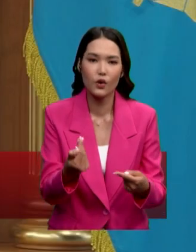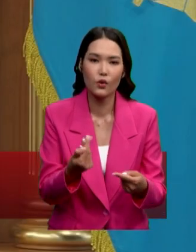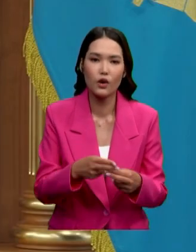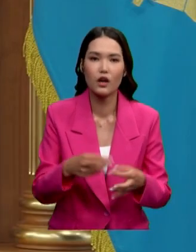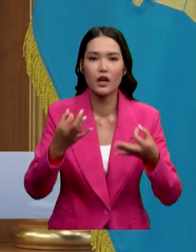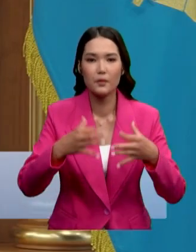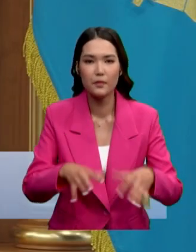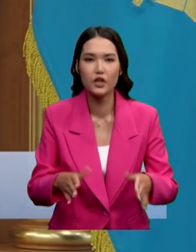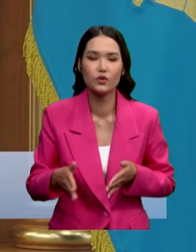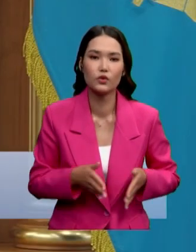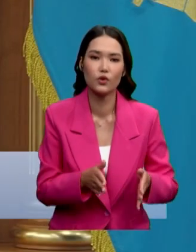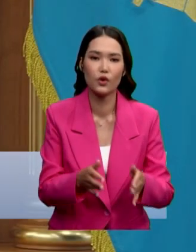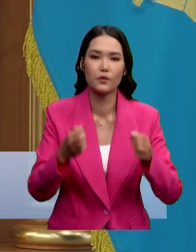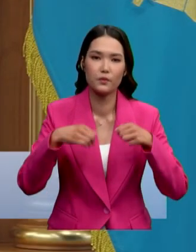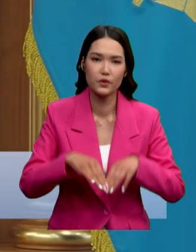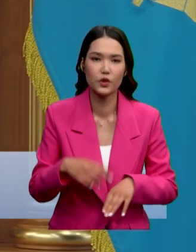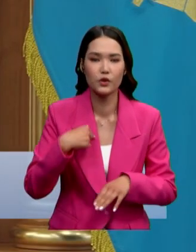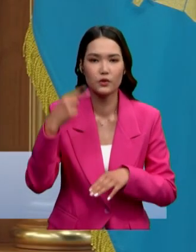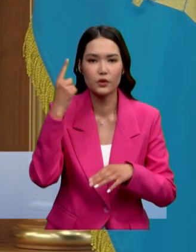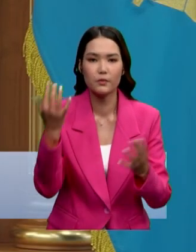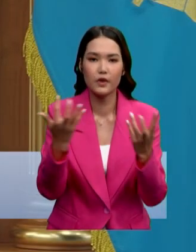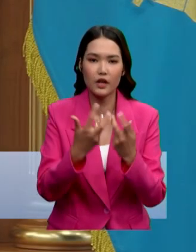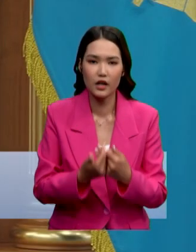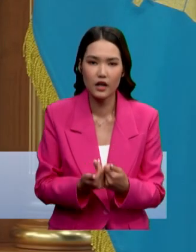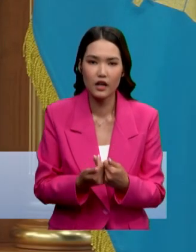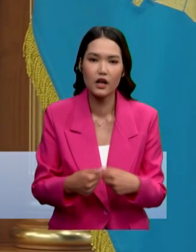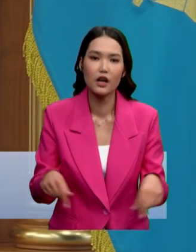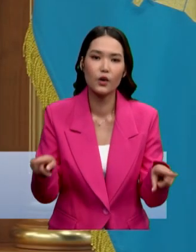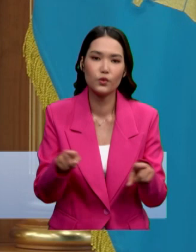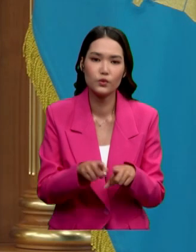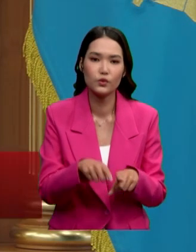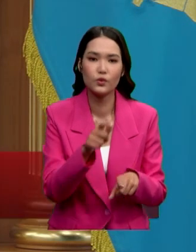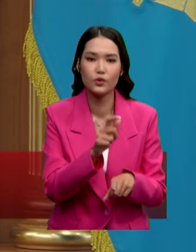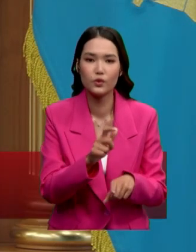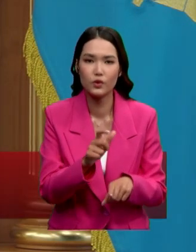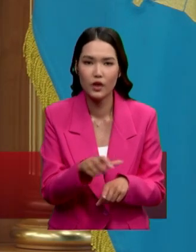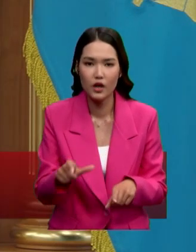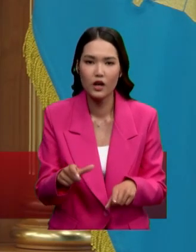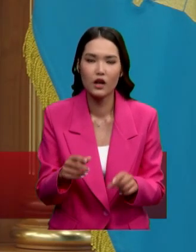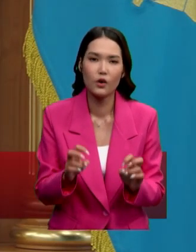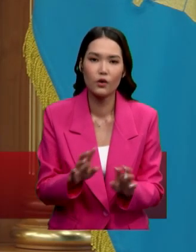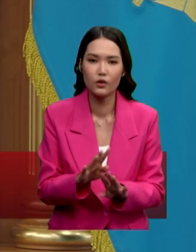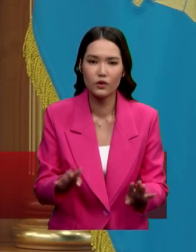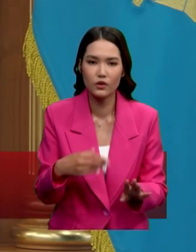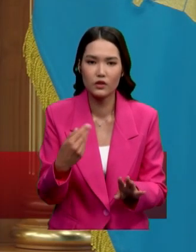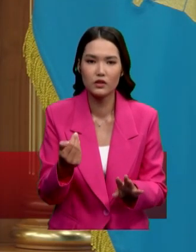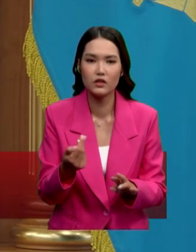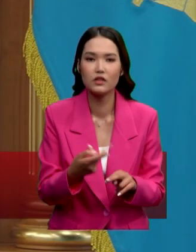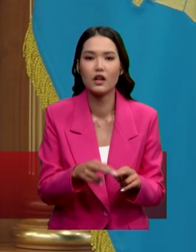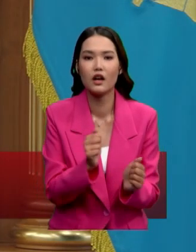жолмен шешу керек деп санаймыз. Дегенмен қамсыз отыруға болмайды. Барлық